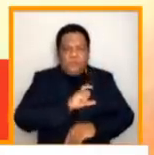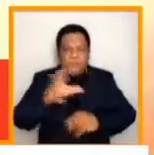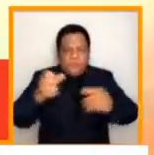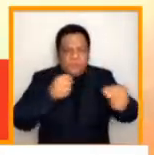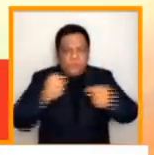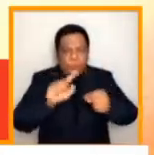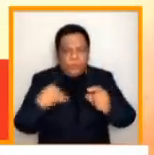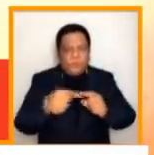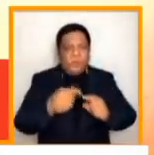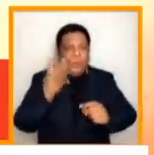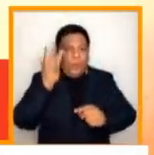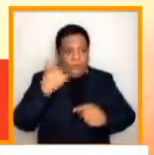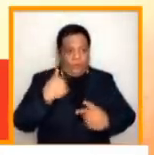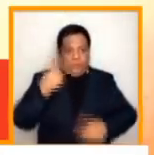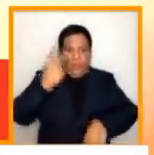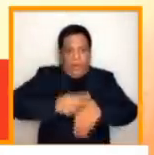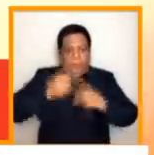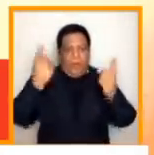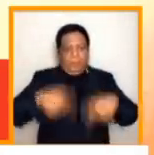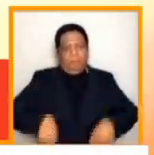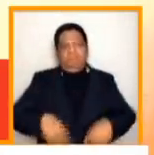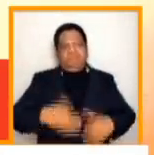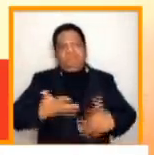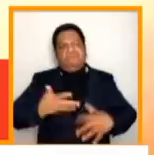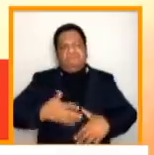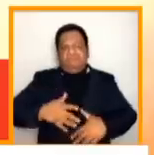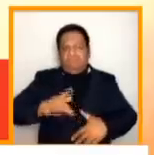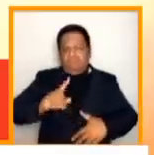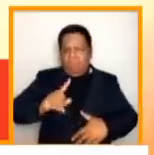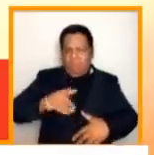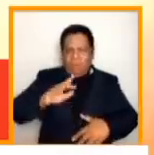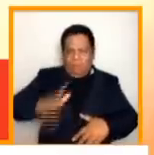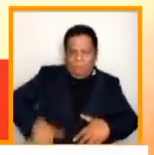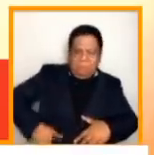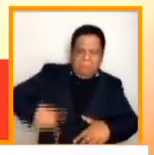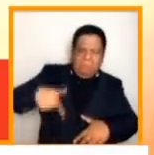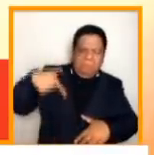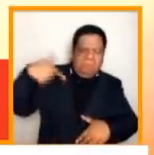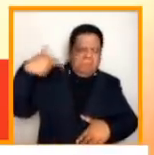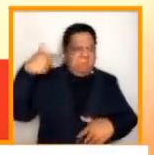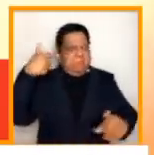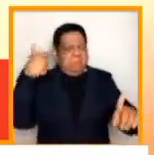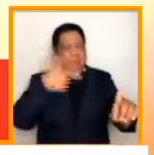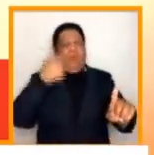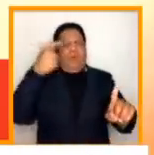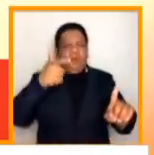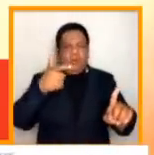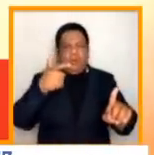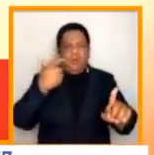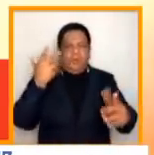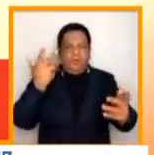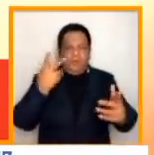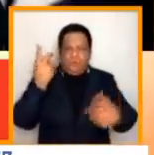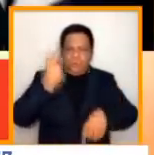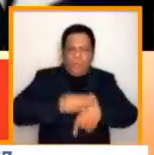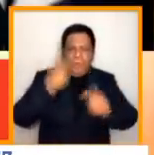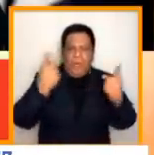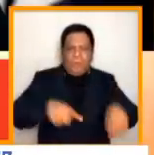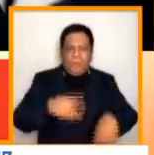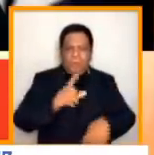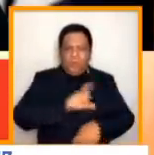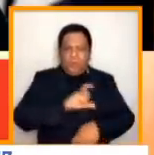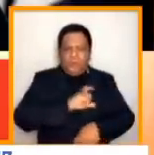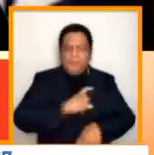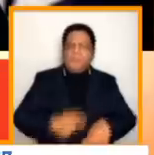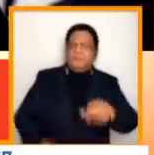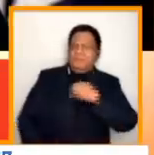po ito na biglang talagang pag hinawakan yung baril, naipuputok, General. Igan, tama yun. Alam mo,